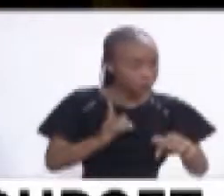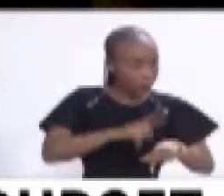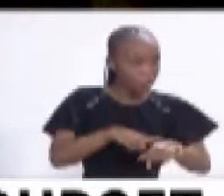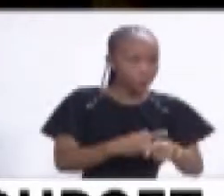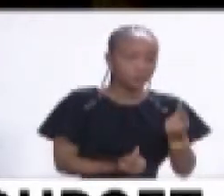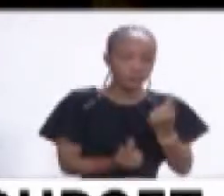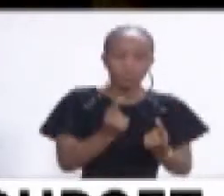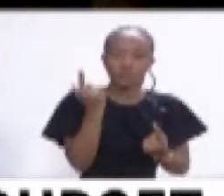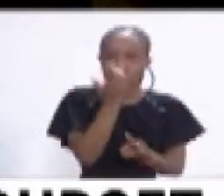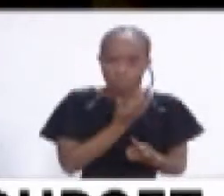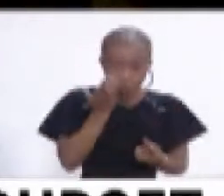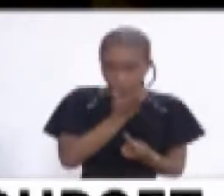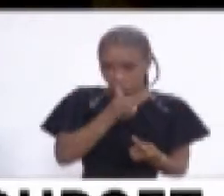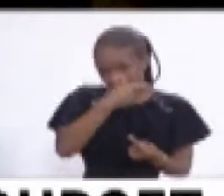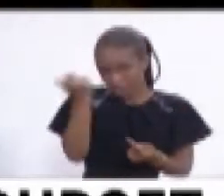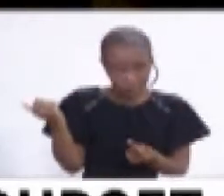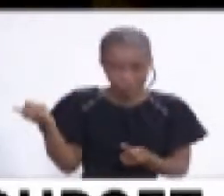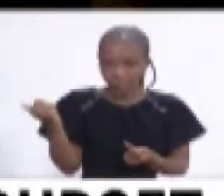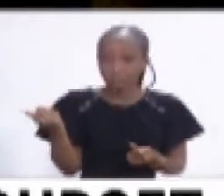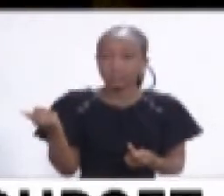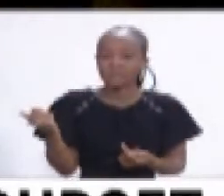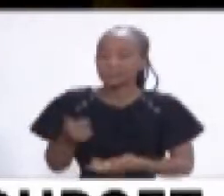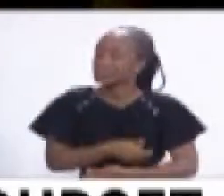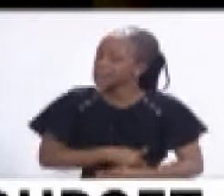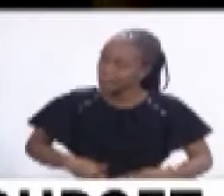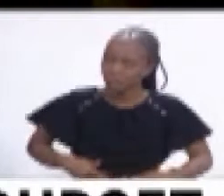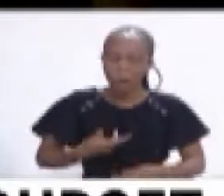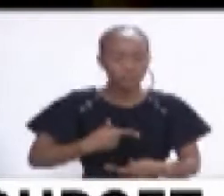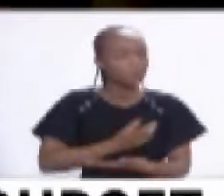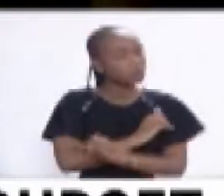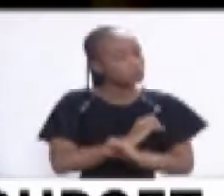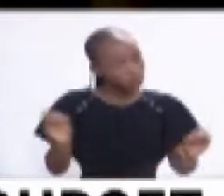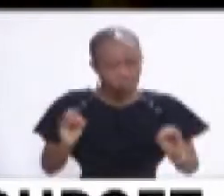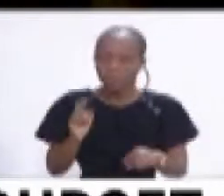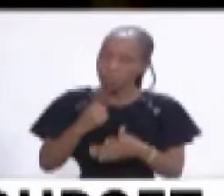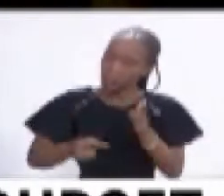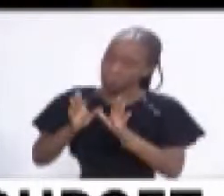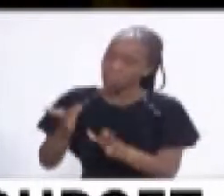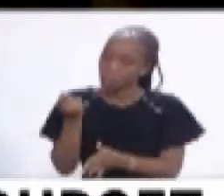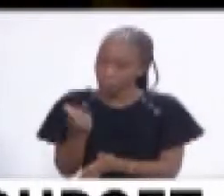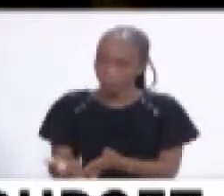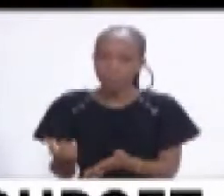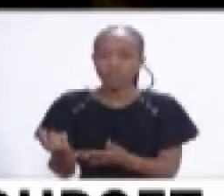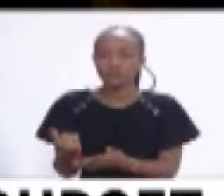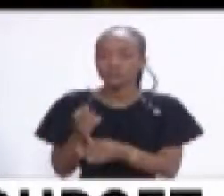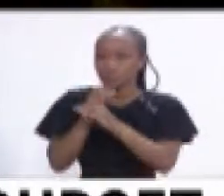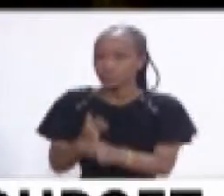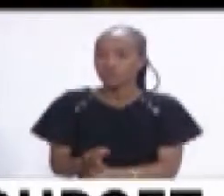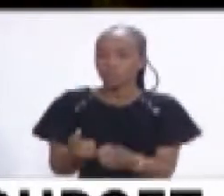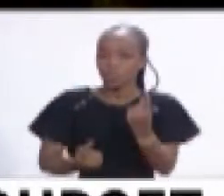unapika uji, juu ya njaa hakuna. Sasa ile ilibaki kidogo na inabidi upike tu uji.